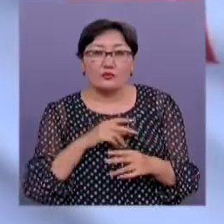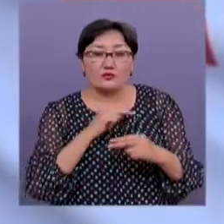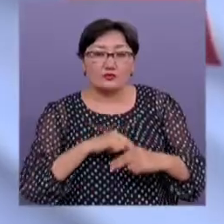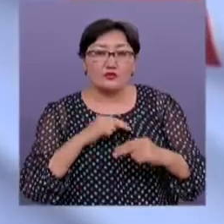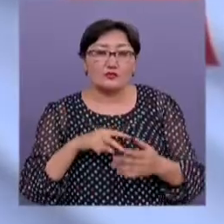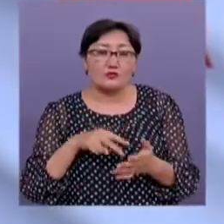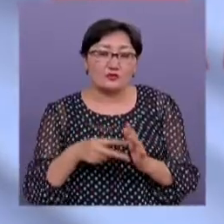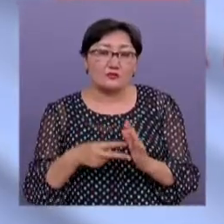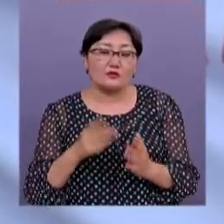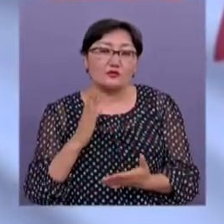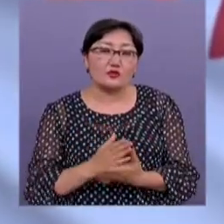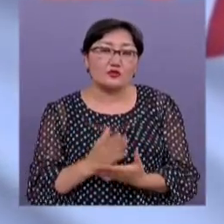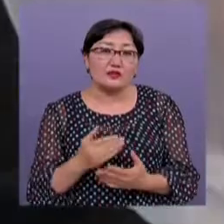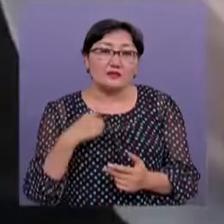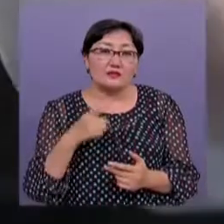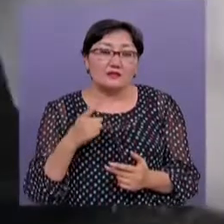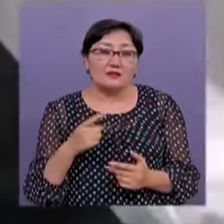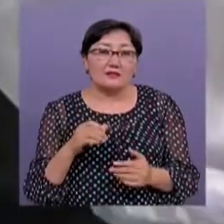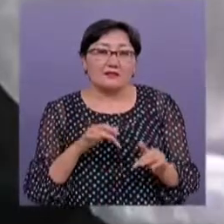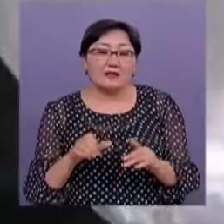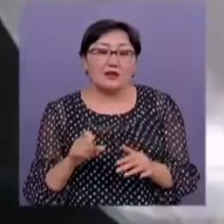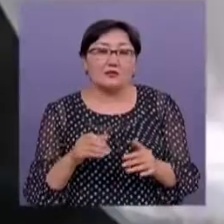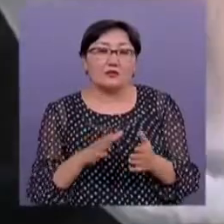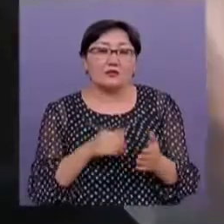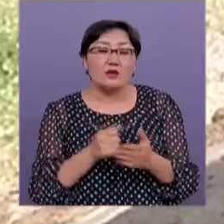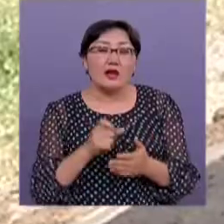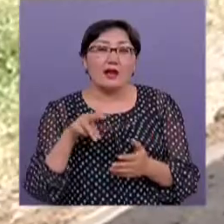істеуді жоспарлап отыр. Айта кетейік, акция осыған